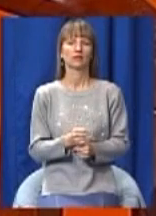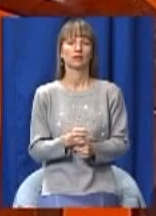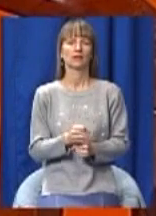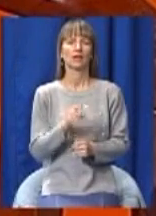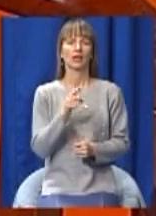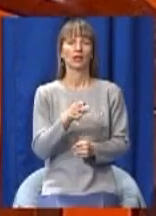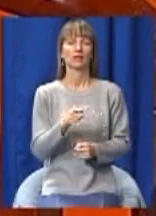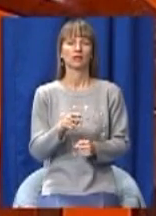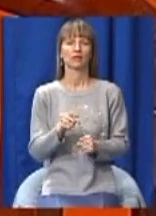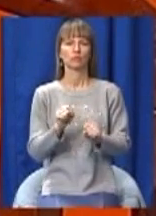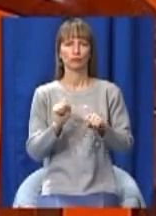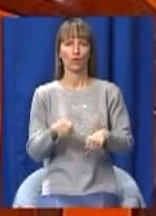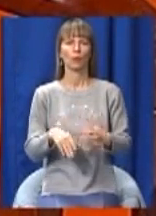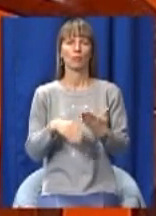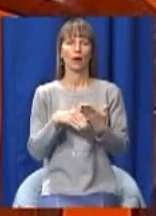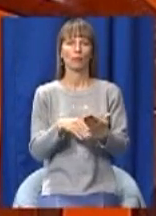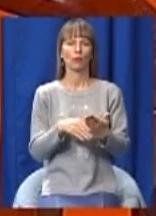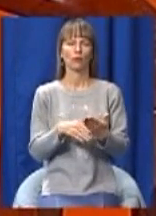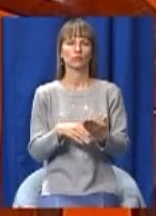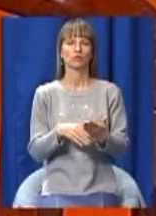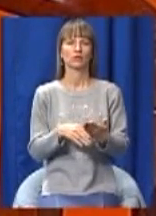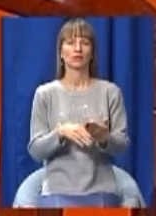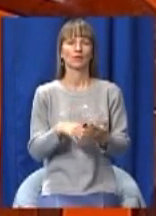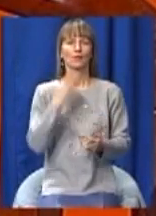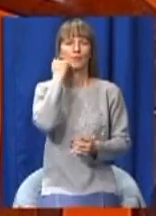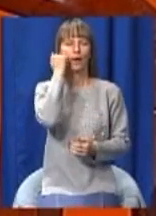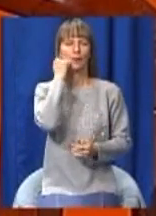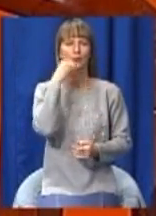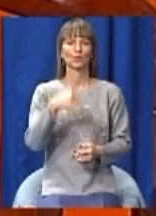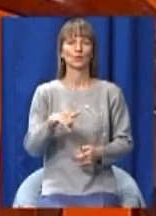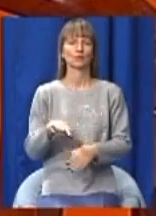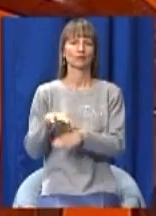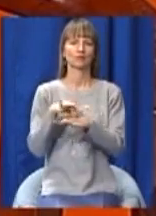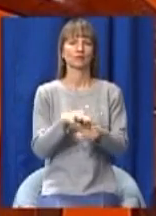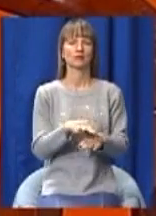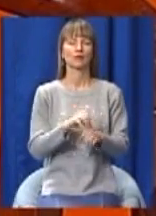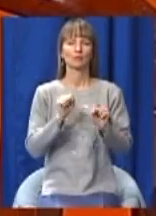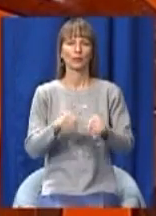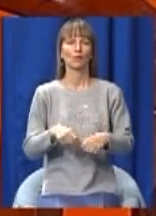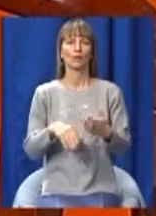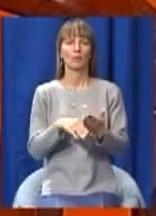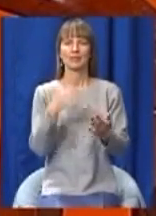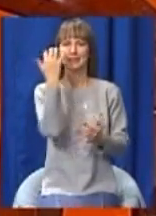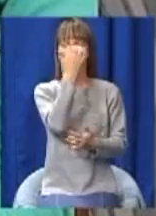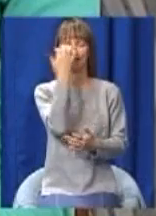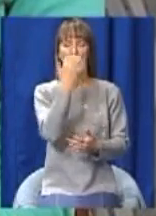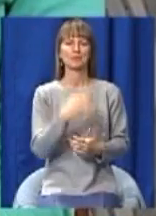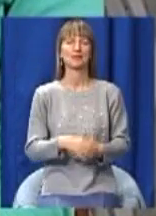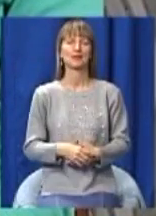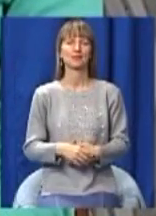историческом приняли соционике и и или они будут еще помогать слепым